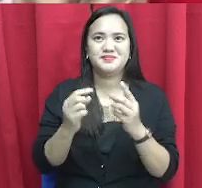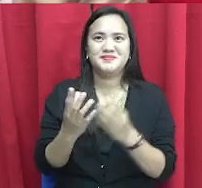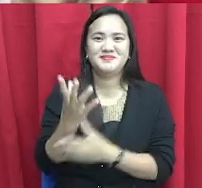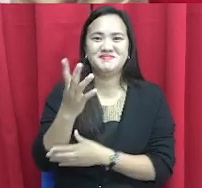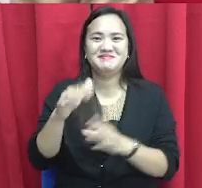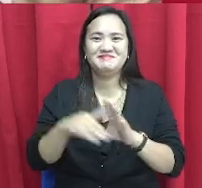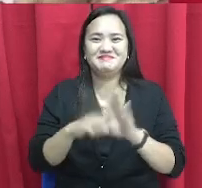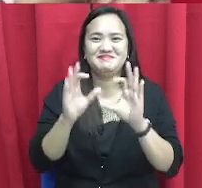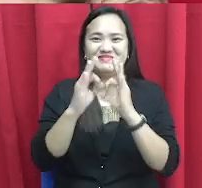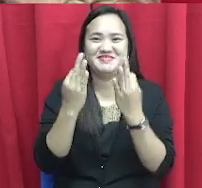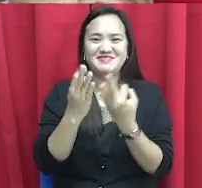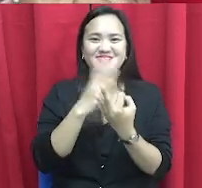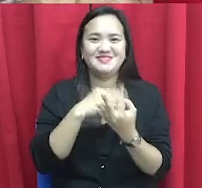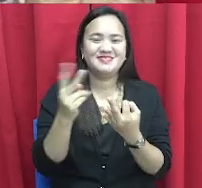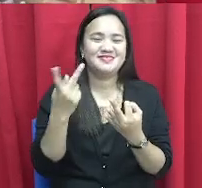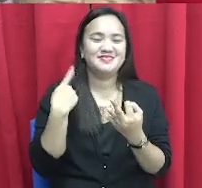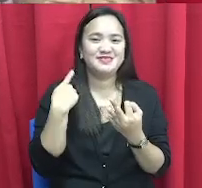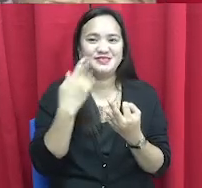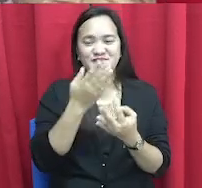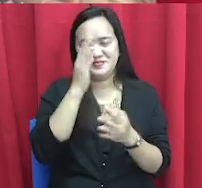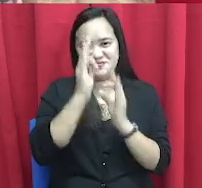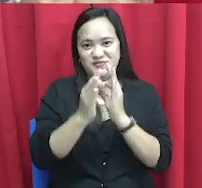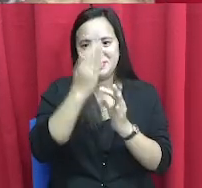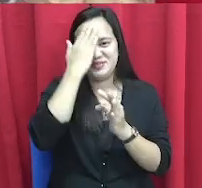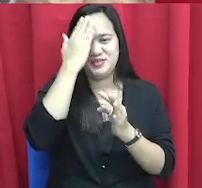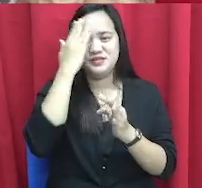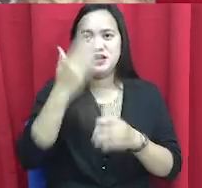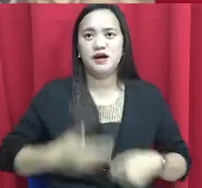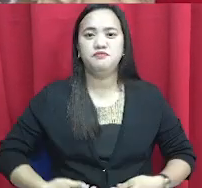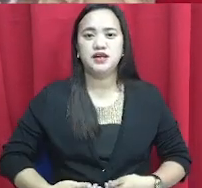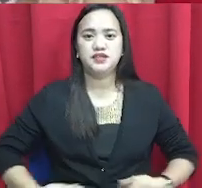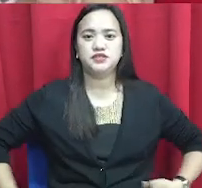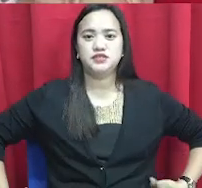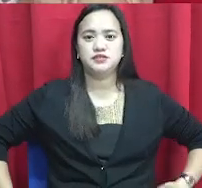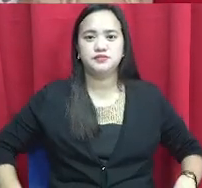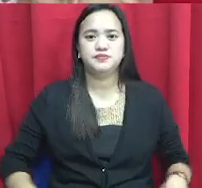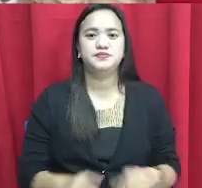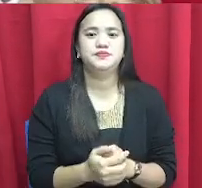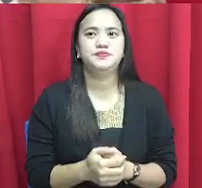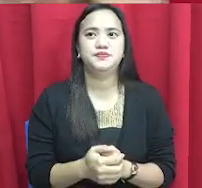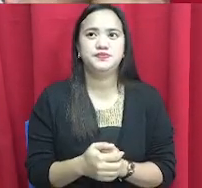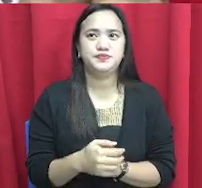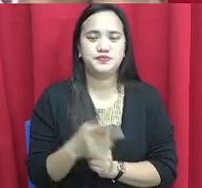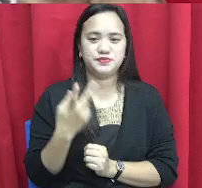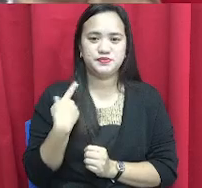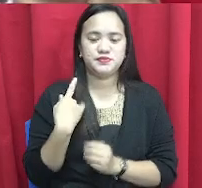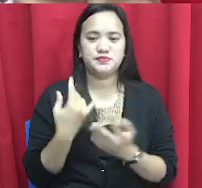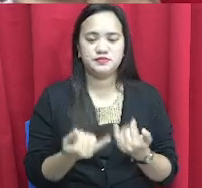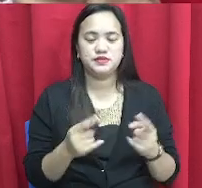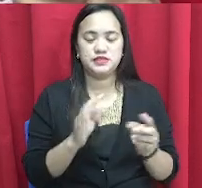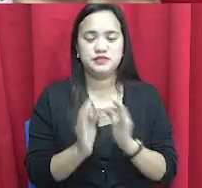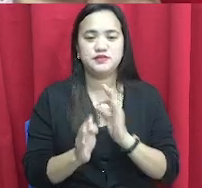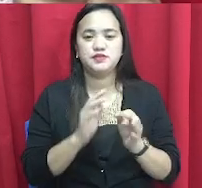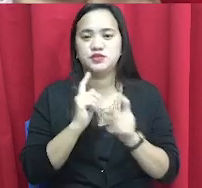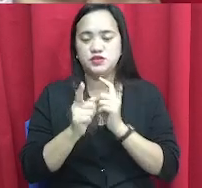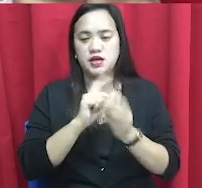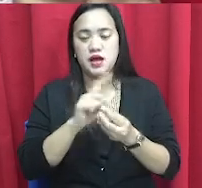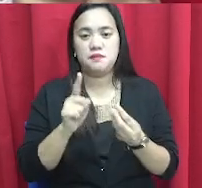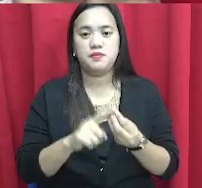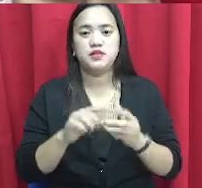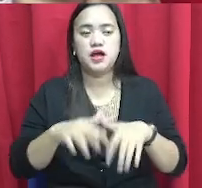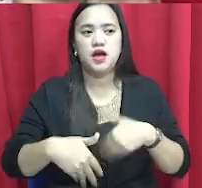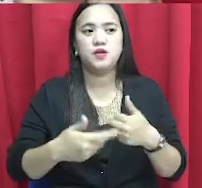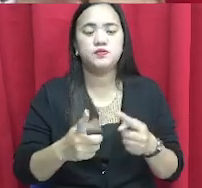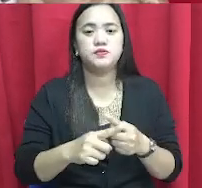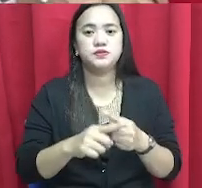nak niyo po alam niyo po kasi pagka pinag-usapan na kasi p ang pinag-usapan ng pagl lead sa family Hindi ito isang